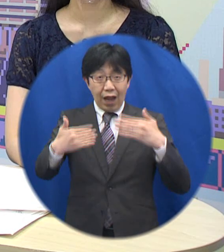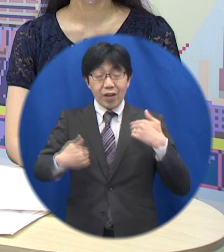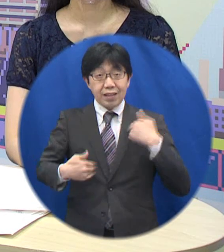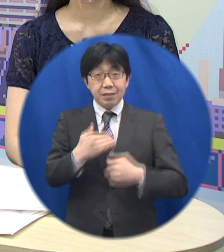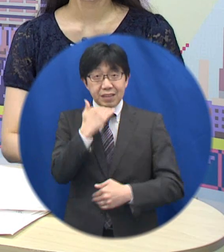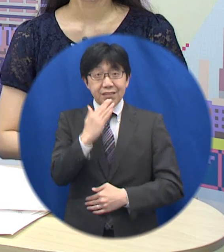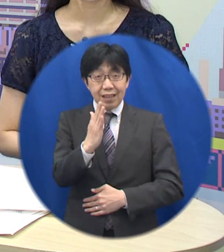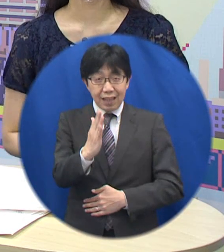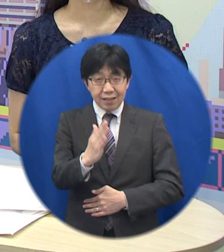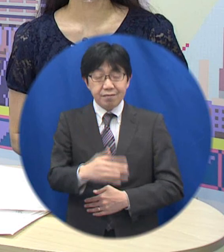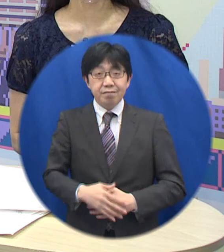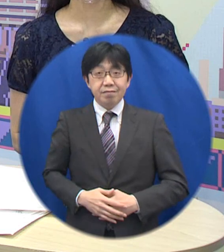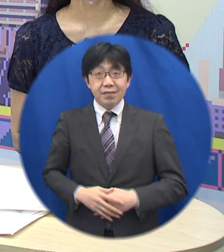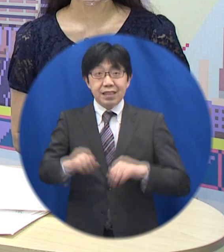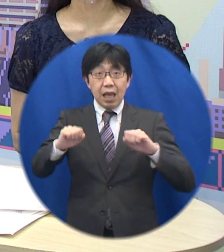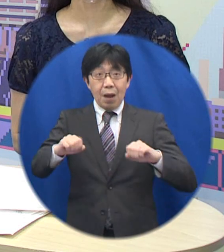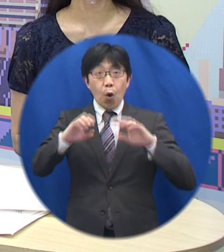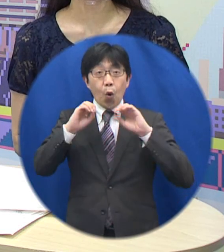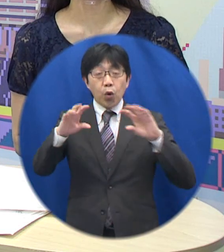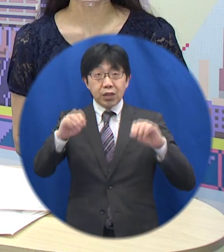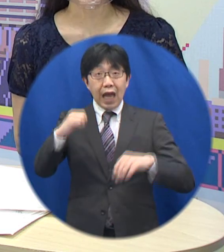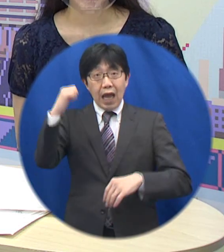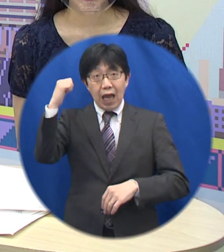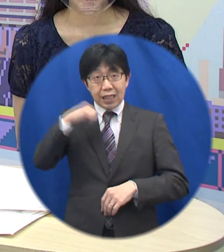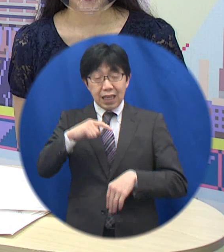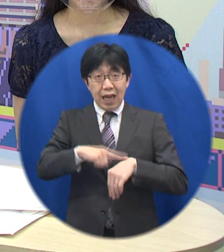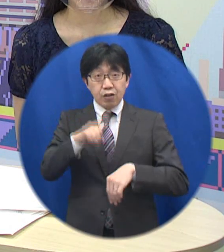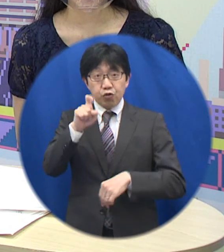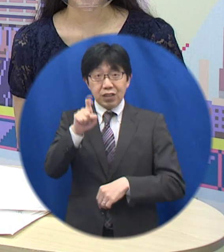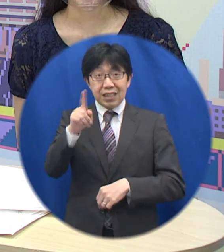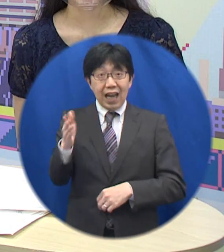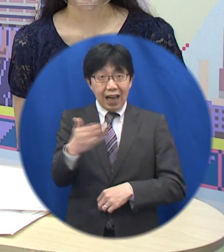に。生放送は午前11